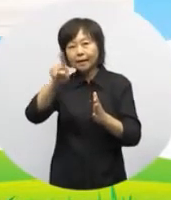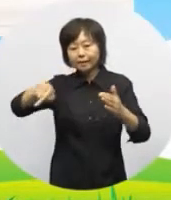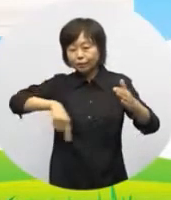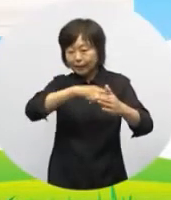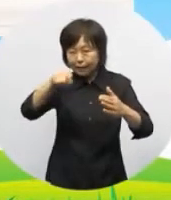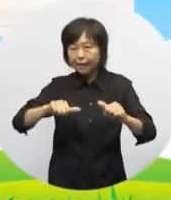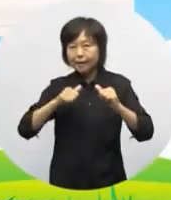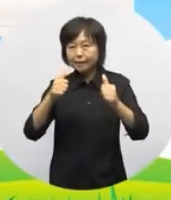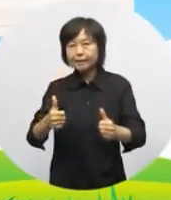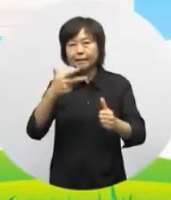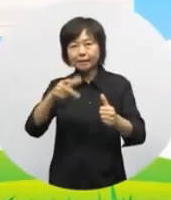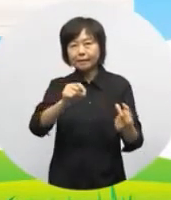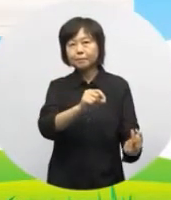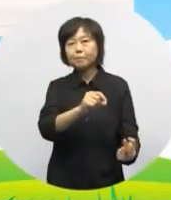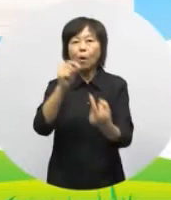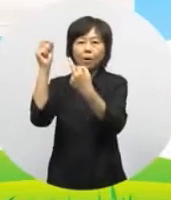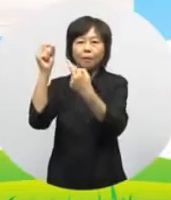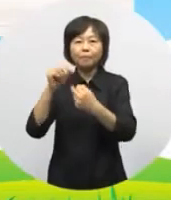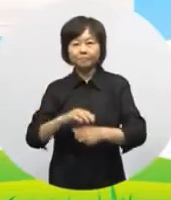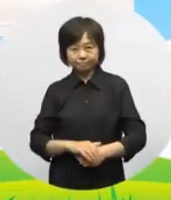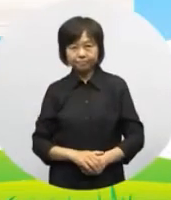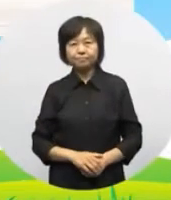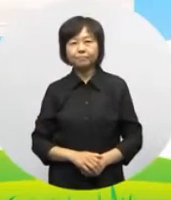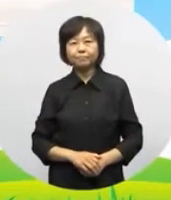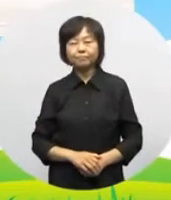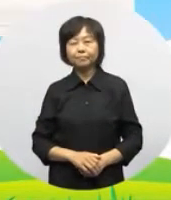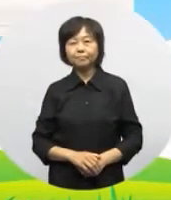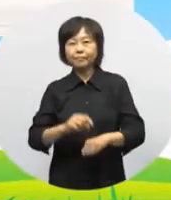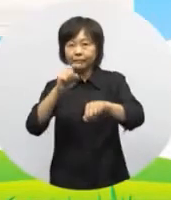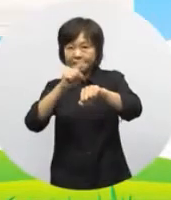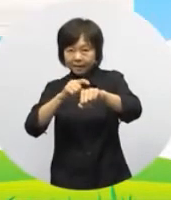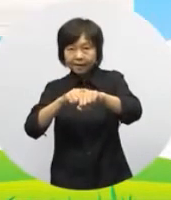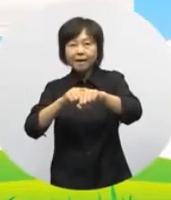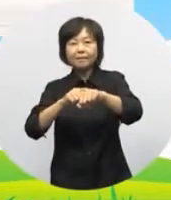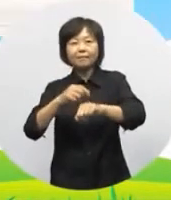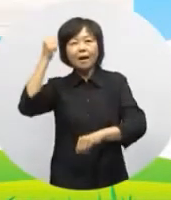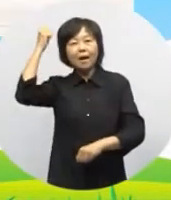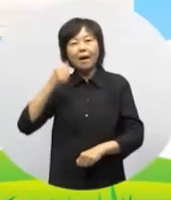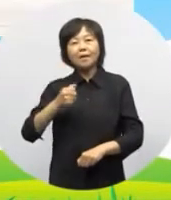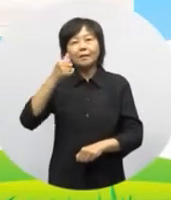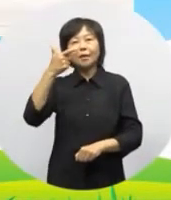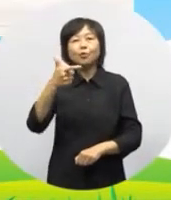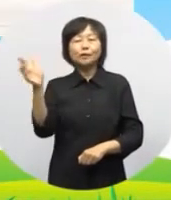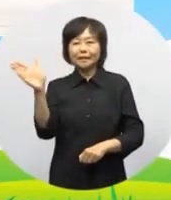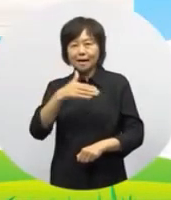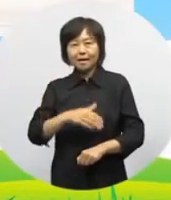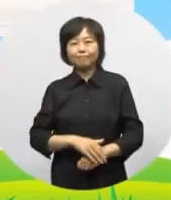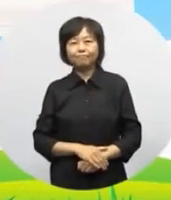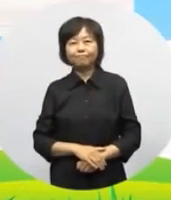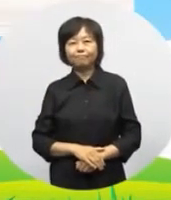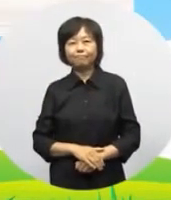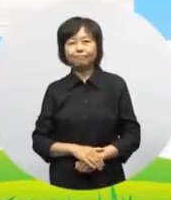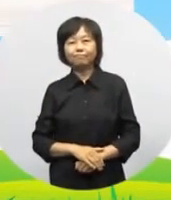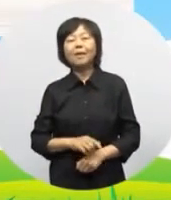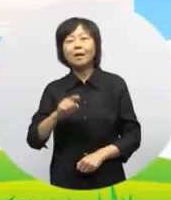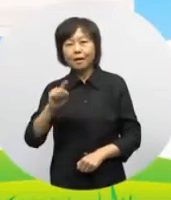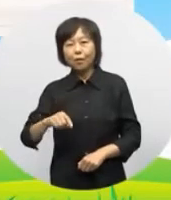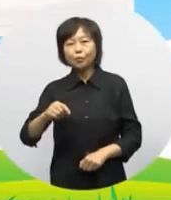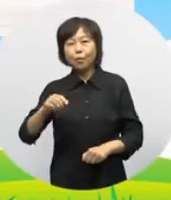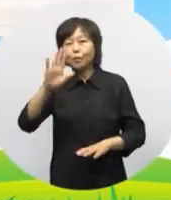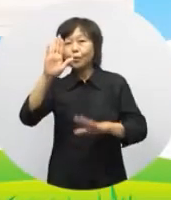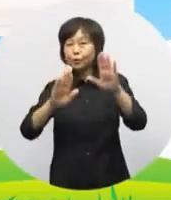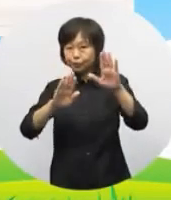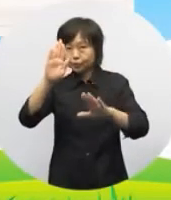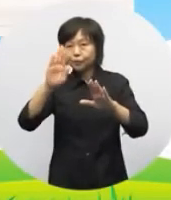の開催地として選ばれました。 時間は朝6時から。この日の体操の様